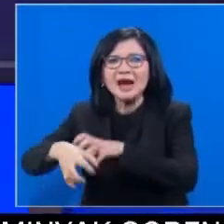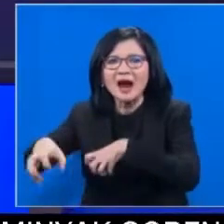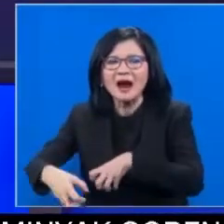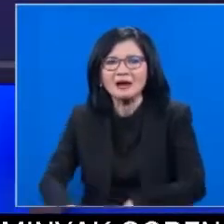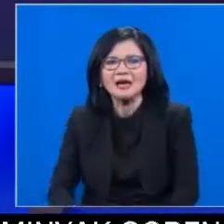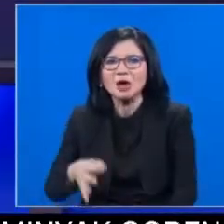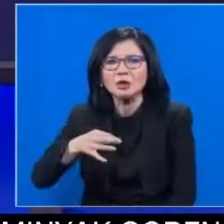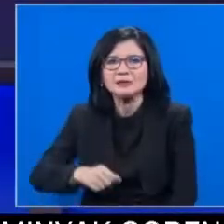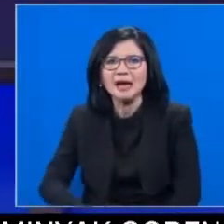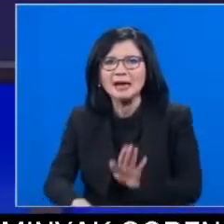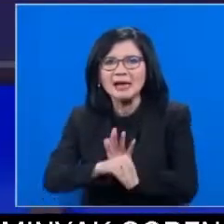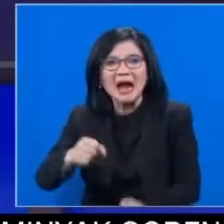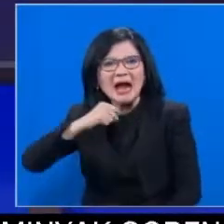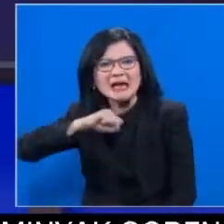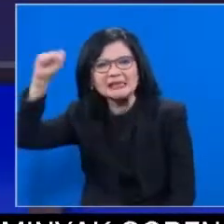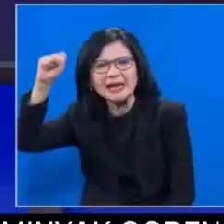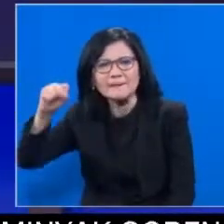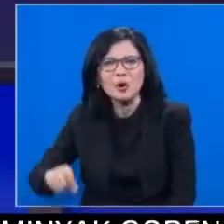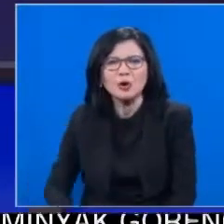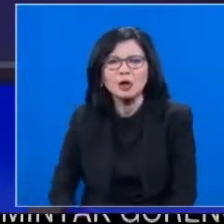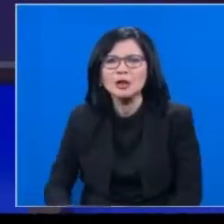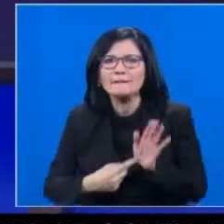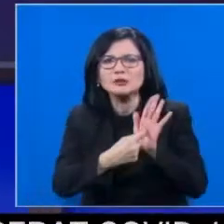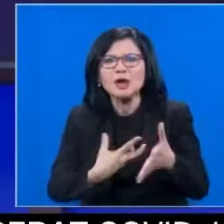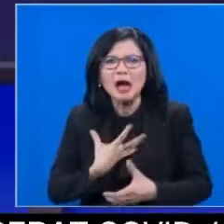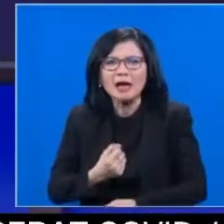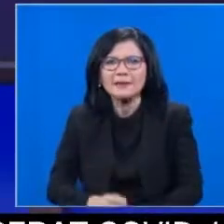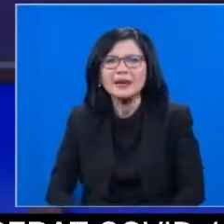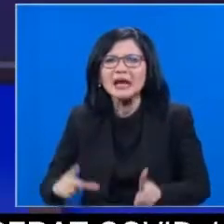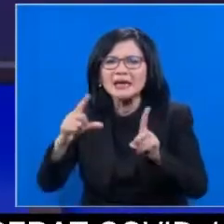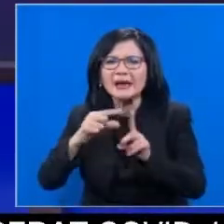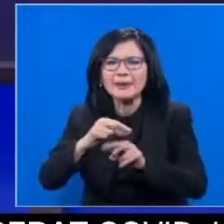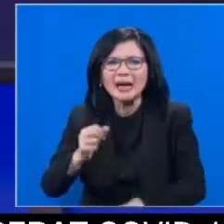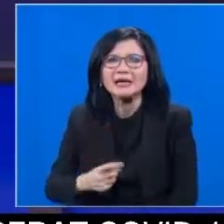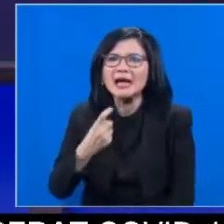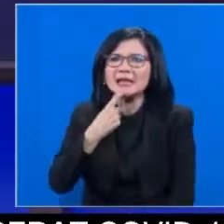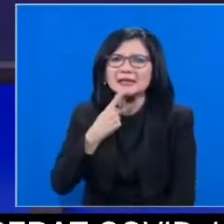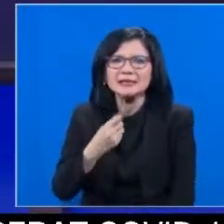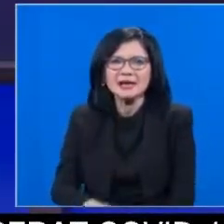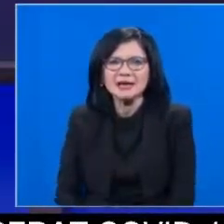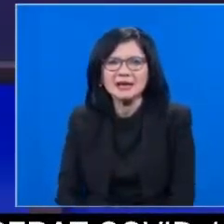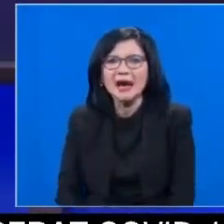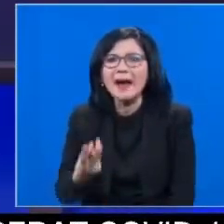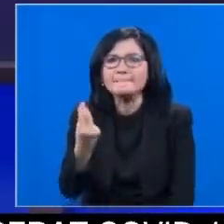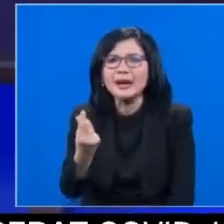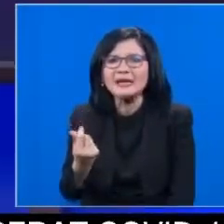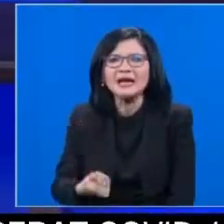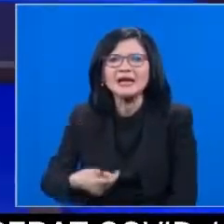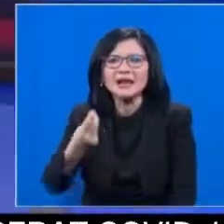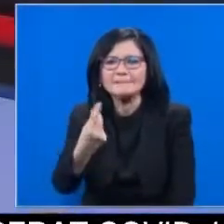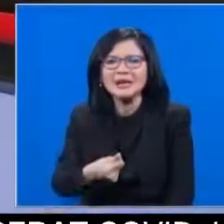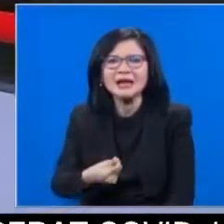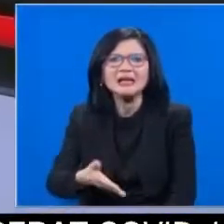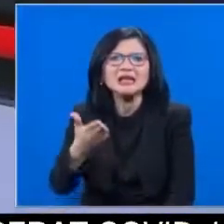pagi. Demo ini untuk menyampaikan aspirasi kepada anggota DPRD Mimika terkait keterlambatan insentif mereka yang